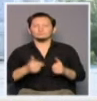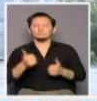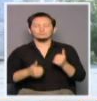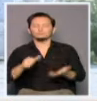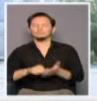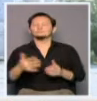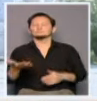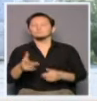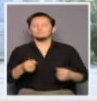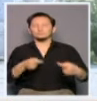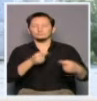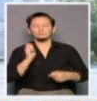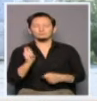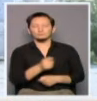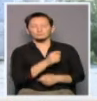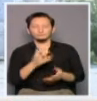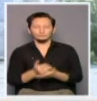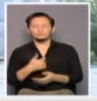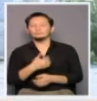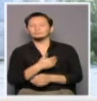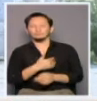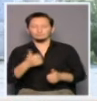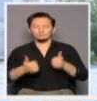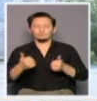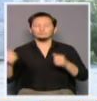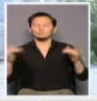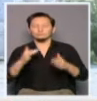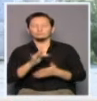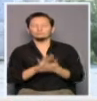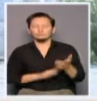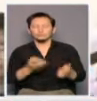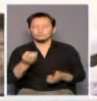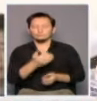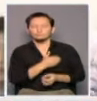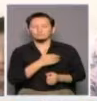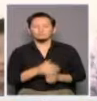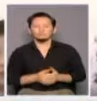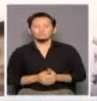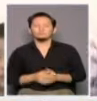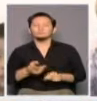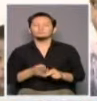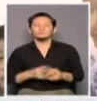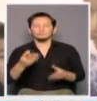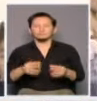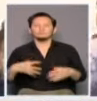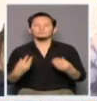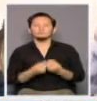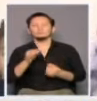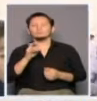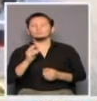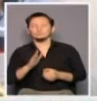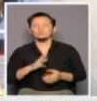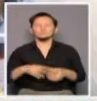5 борцами. Всех победил. Хочется, чтобы такие соревнования продолжались и дальше. Этот день семья Уракбаевых